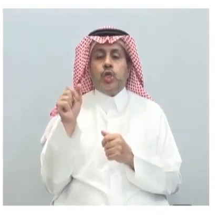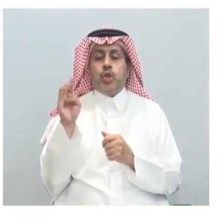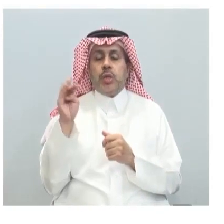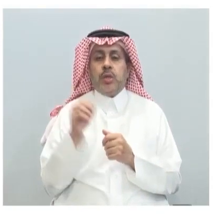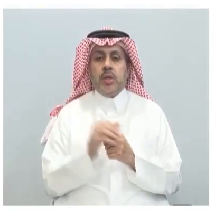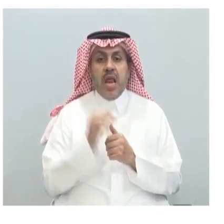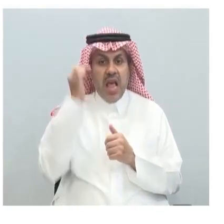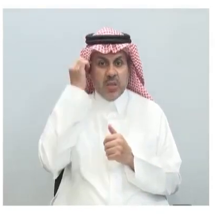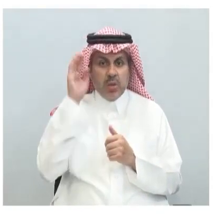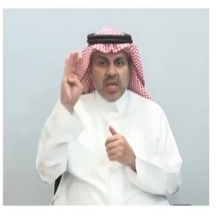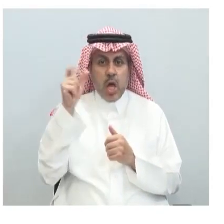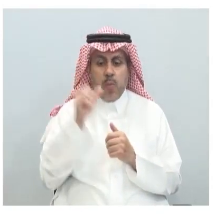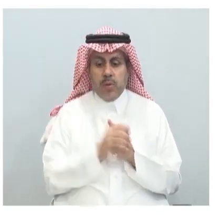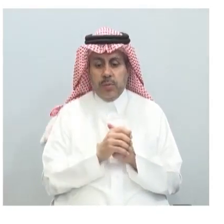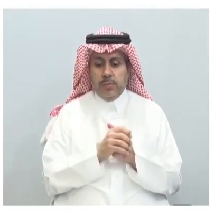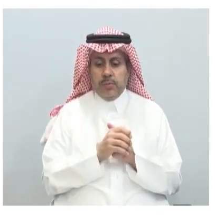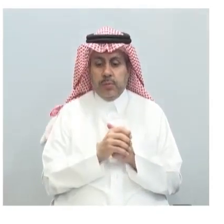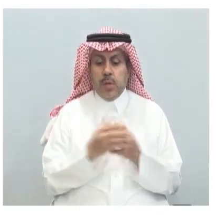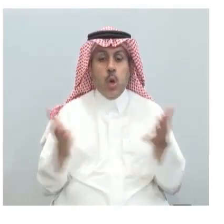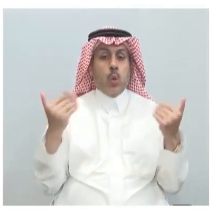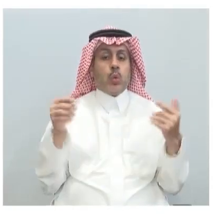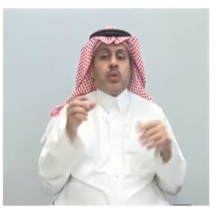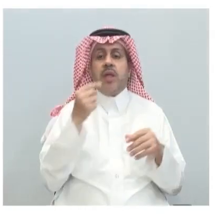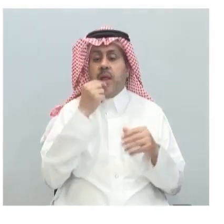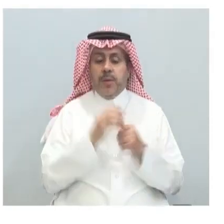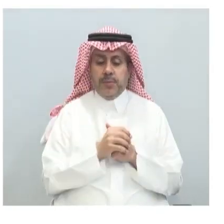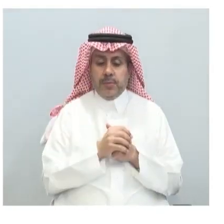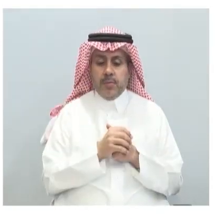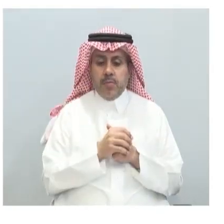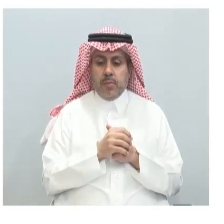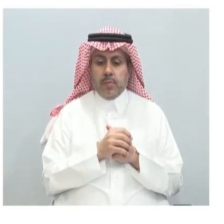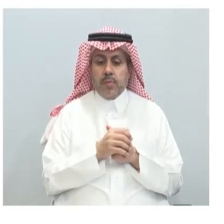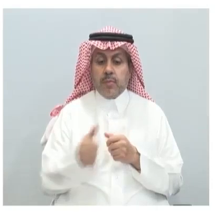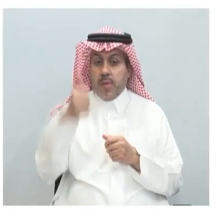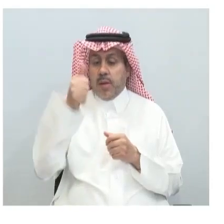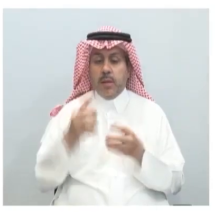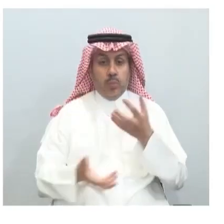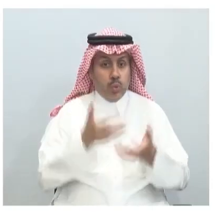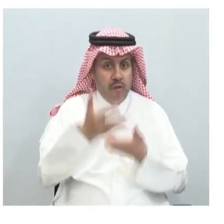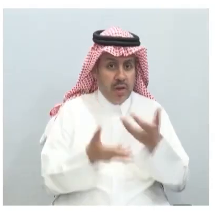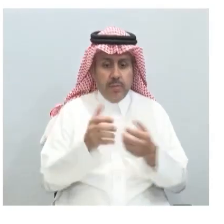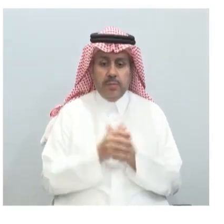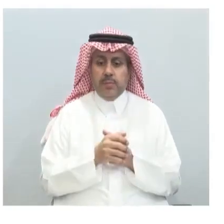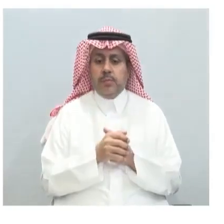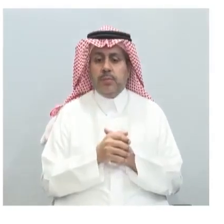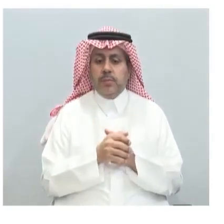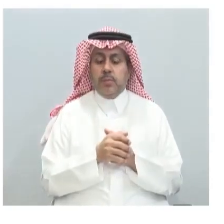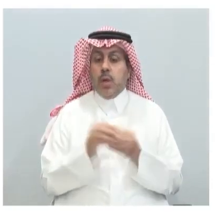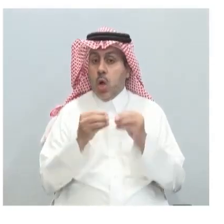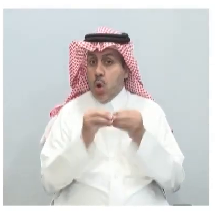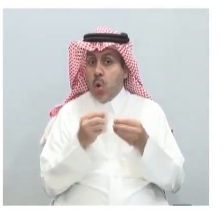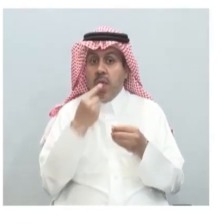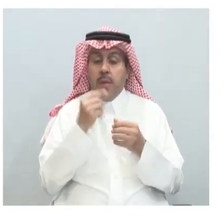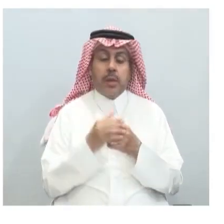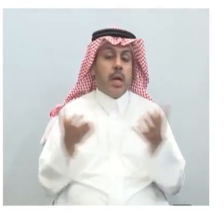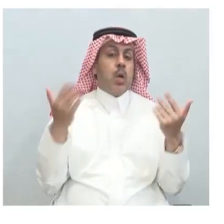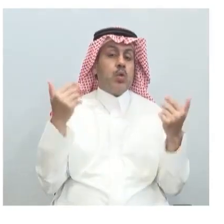هو الاكسجين ل نرى الان في اي هنا في المتفاعلات طبعا لون احمر اللي